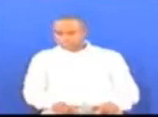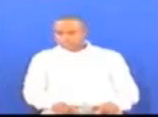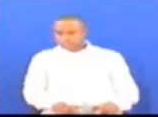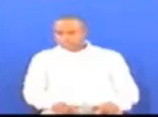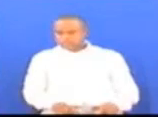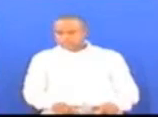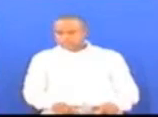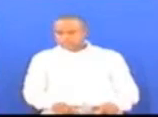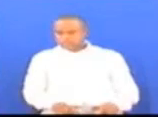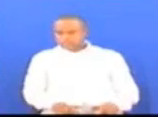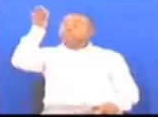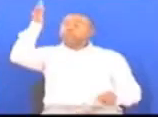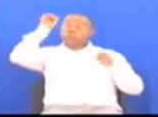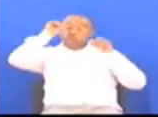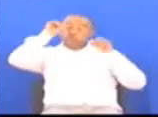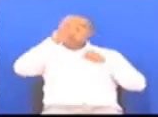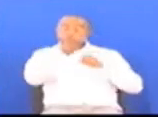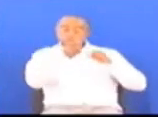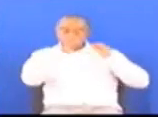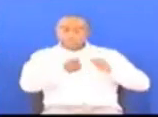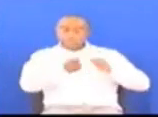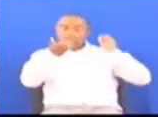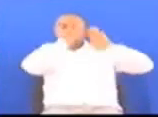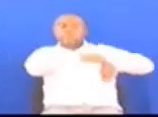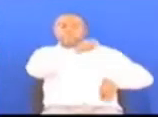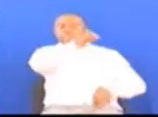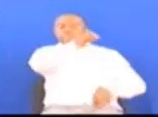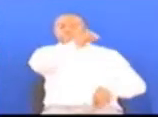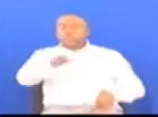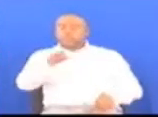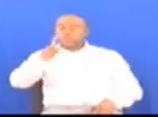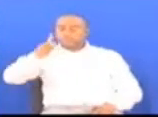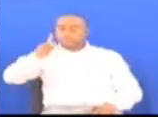Na Mungu atawabariki sana nyinyi wananchi wa Kondoa.